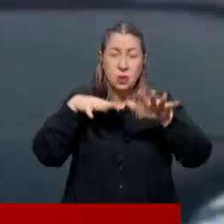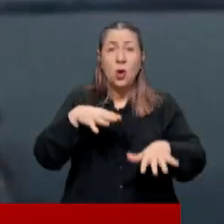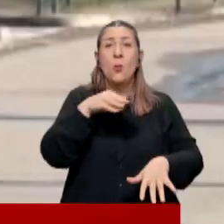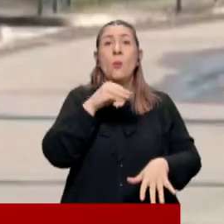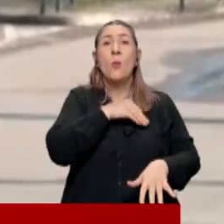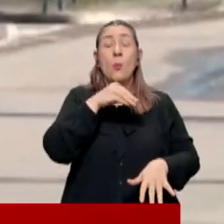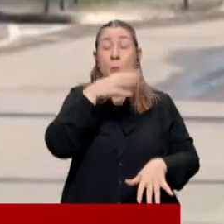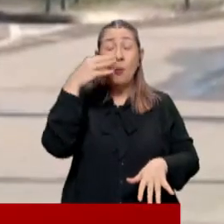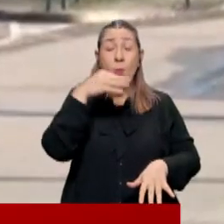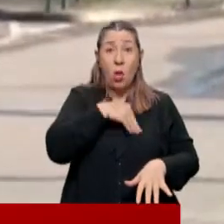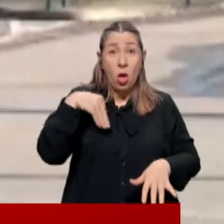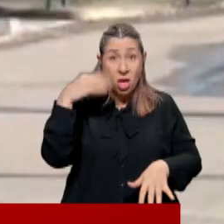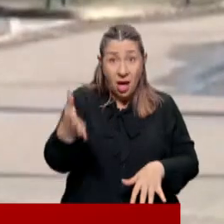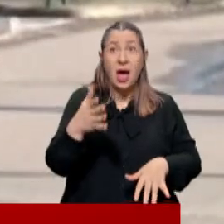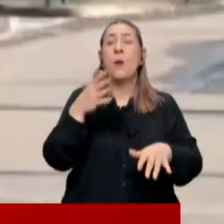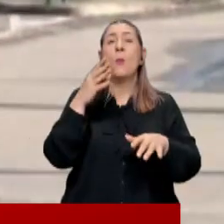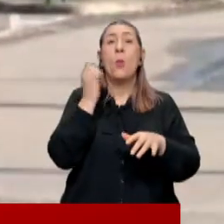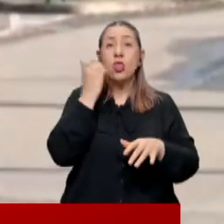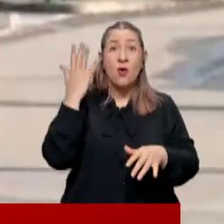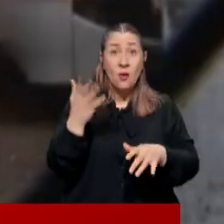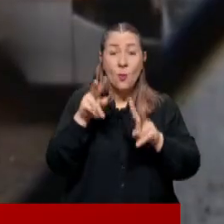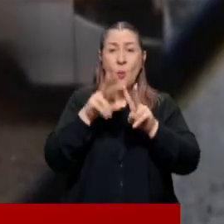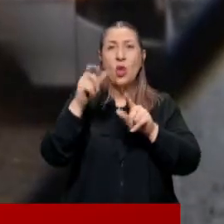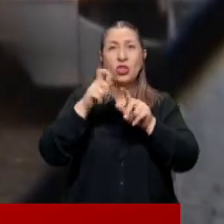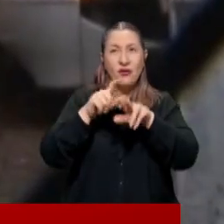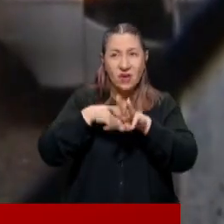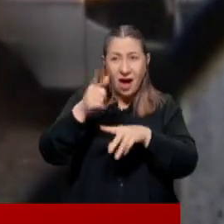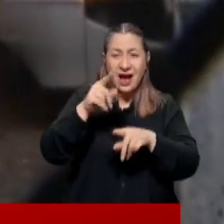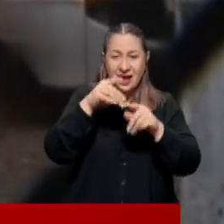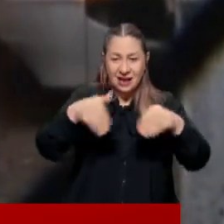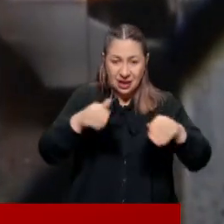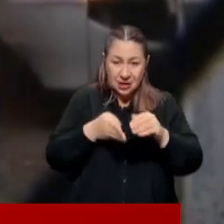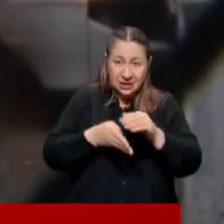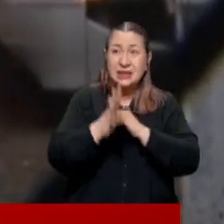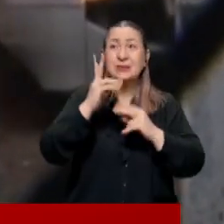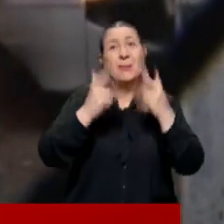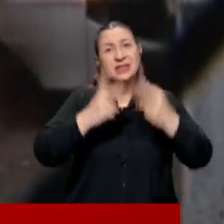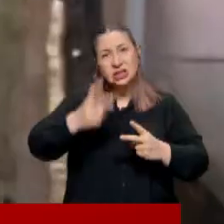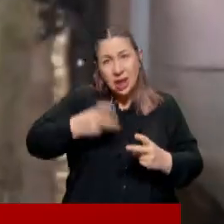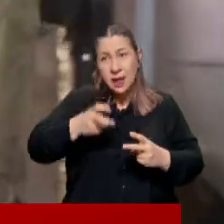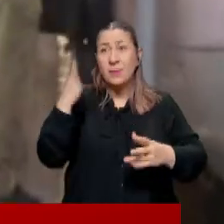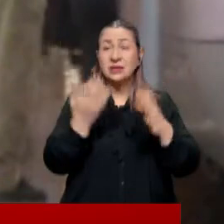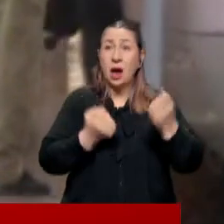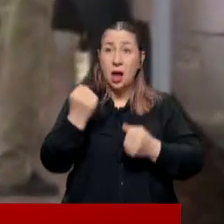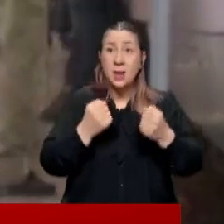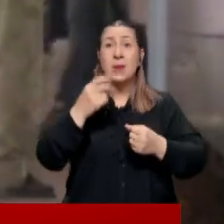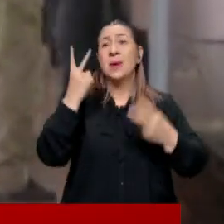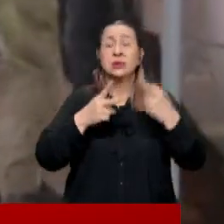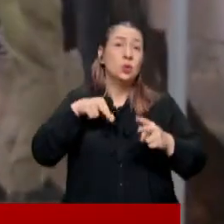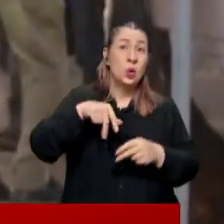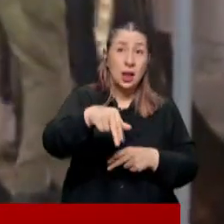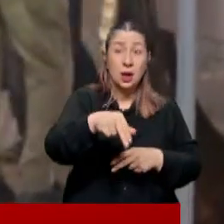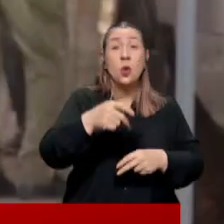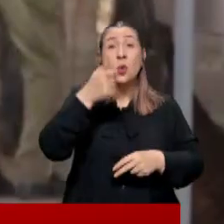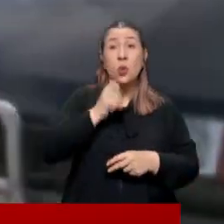Polonya Slovakya ve Moldova sınırlarında kapılar açıldı kimi trenle ulaştı komşu ülkelere kimi araçlarla kim ile